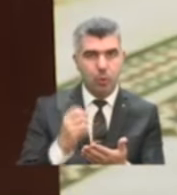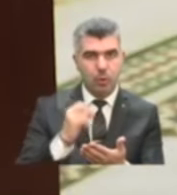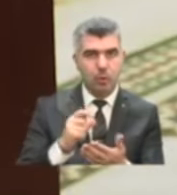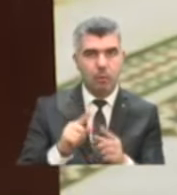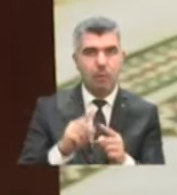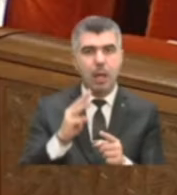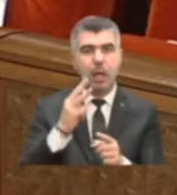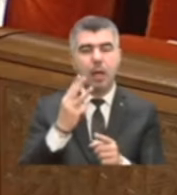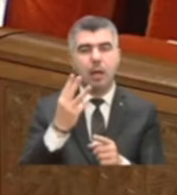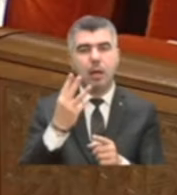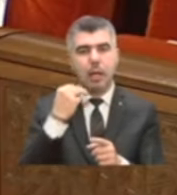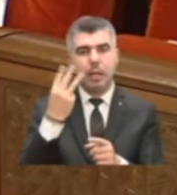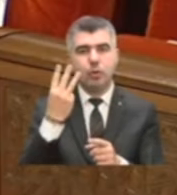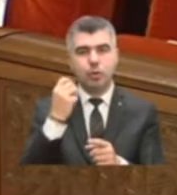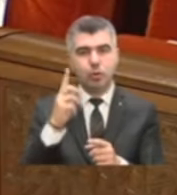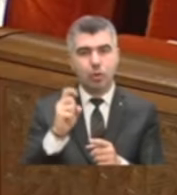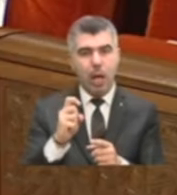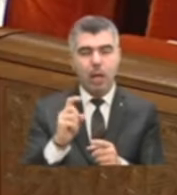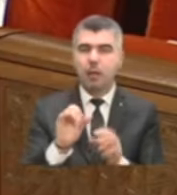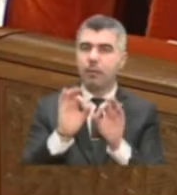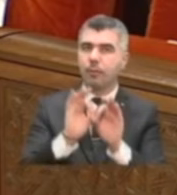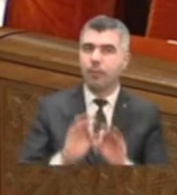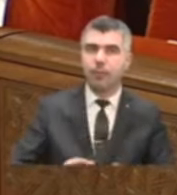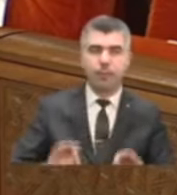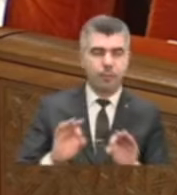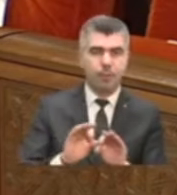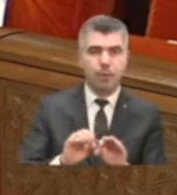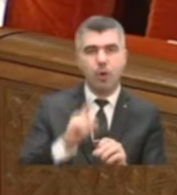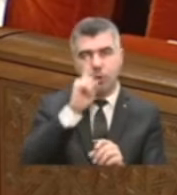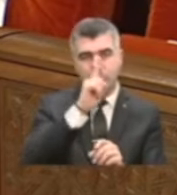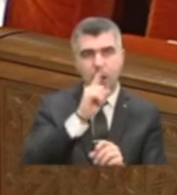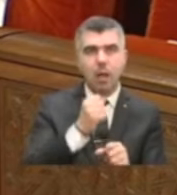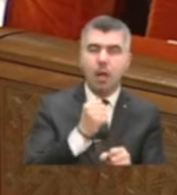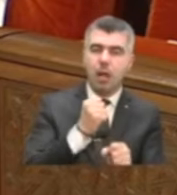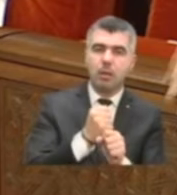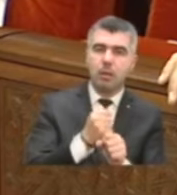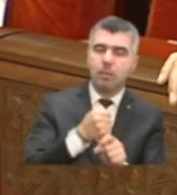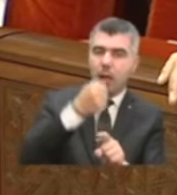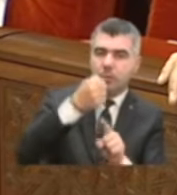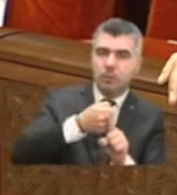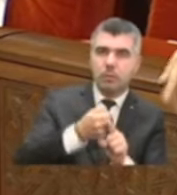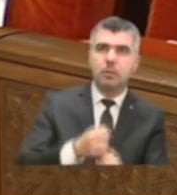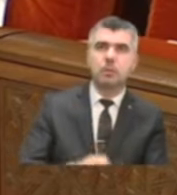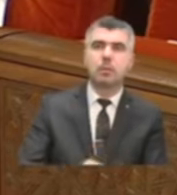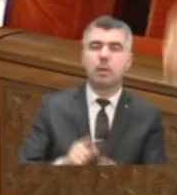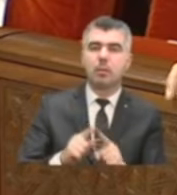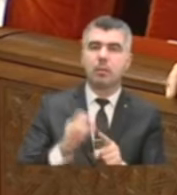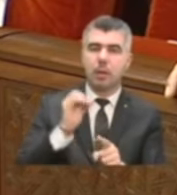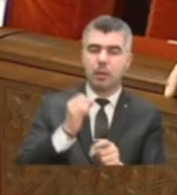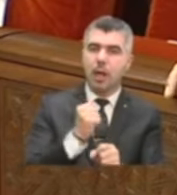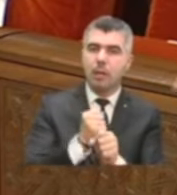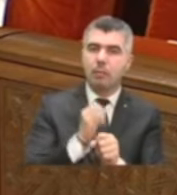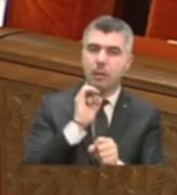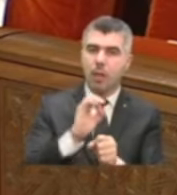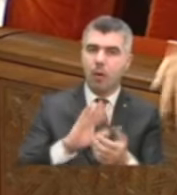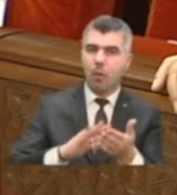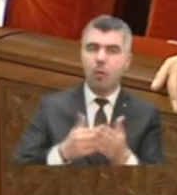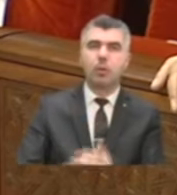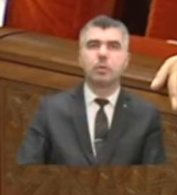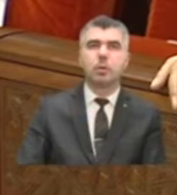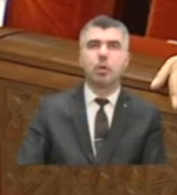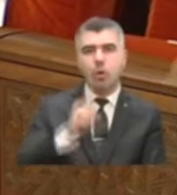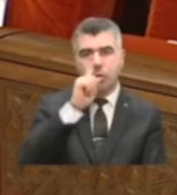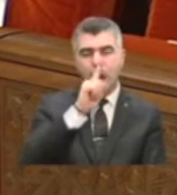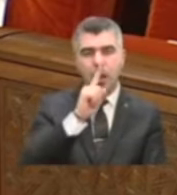30 يوم. المهم الكل، هذا هو الهدف وحنا تنعملوا عليه، و ولا نارسه خدامه من اجل هذا الشيء، وان